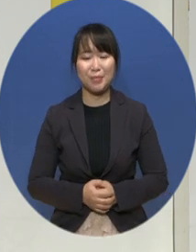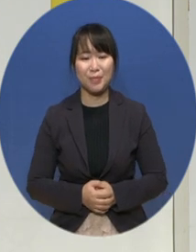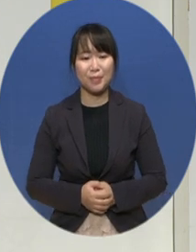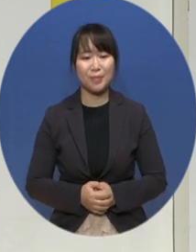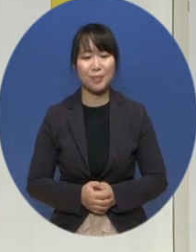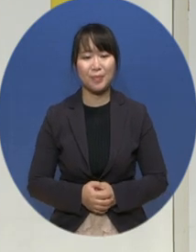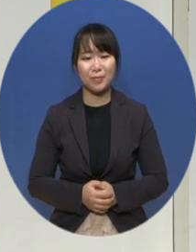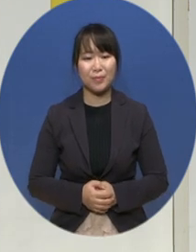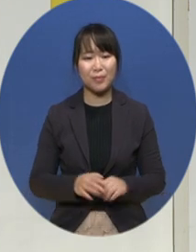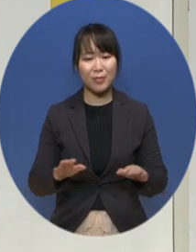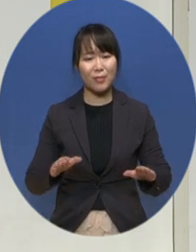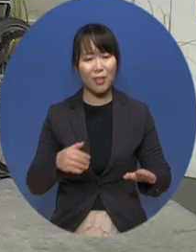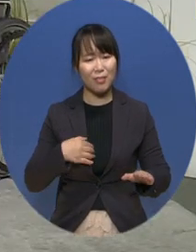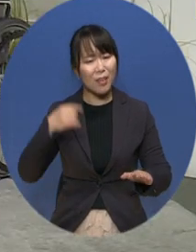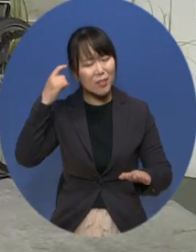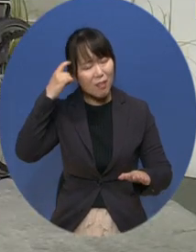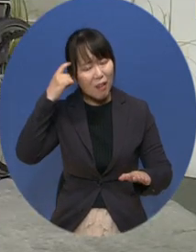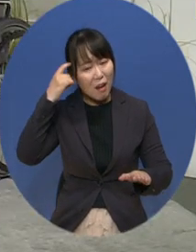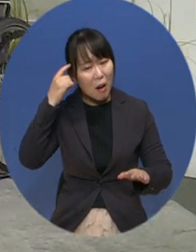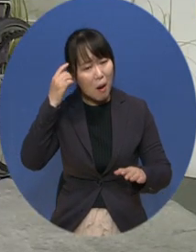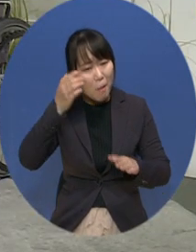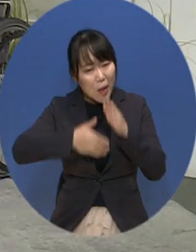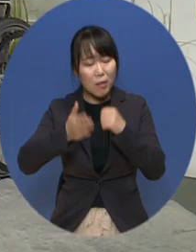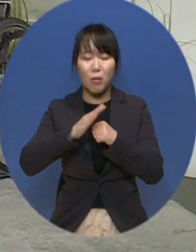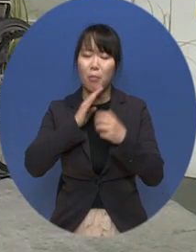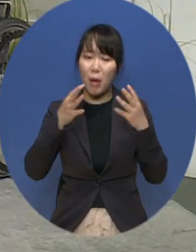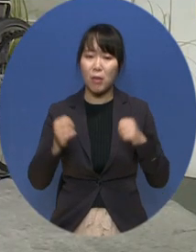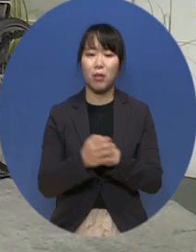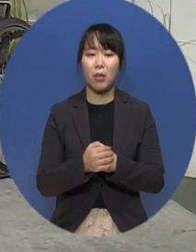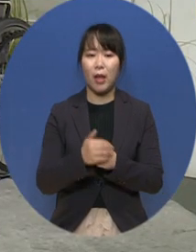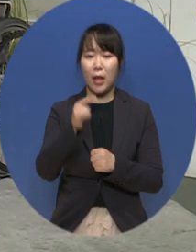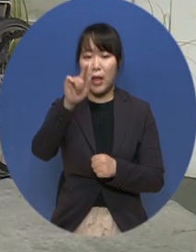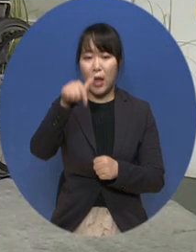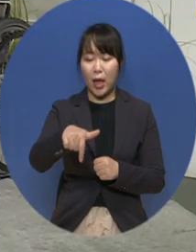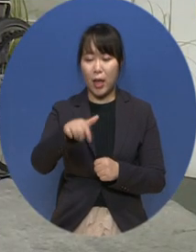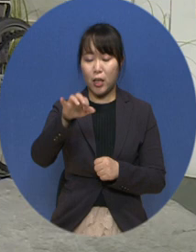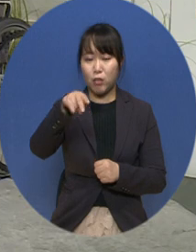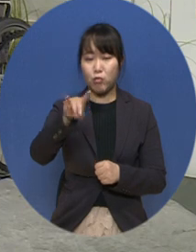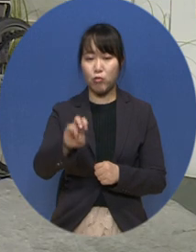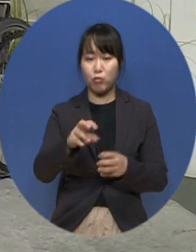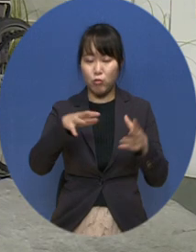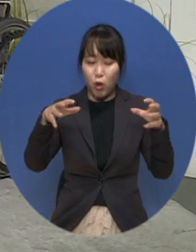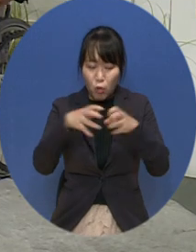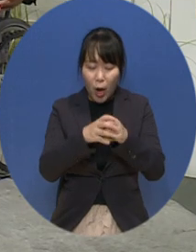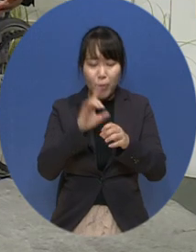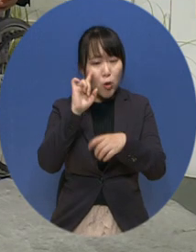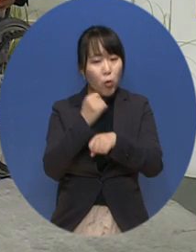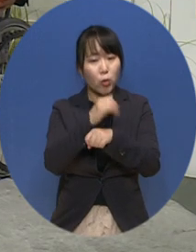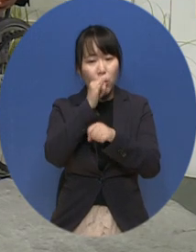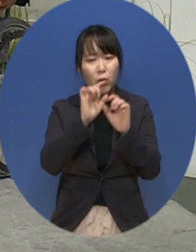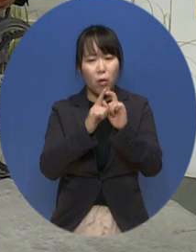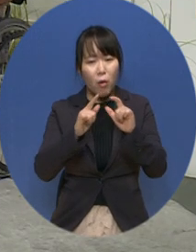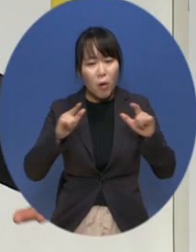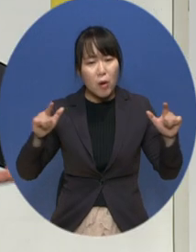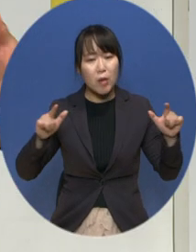저 어 하나요 저것도 행 유한 요구 수도 있구요 아 뭐 딩동 뭐 이런 연구소들이 p 좋아